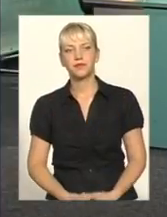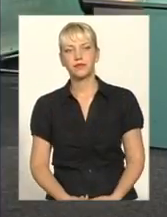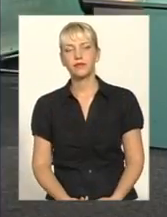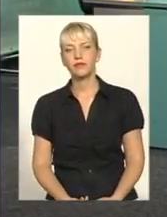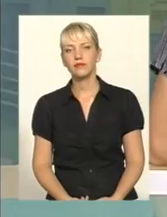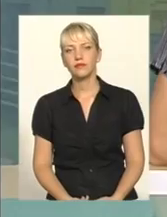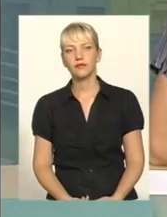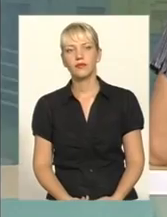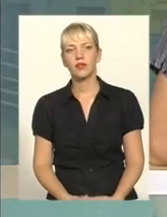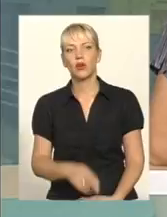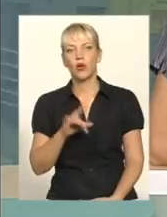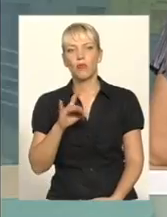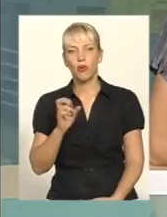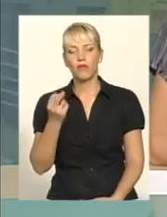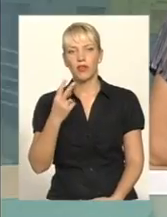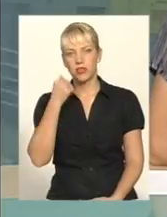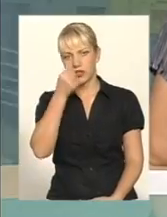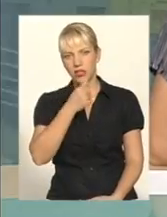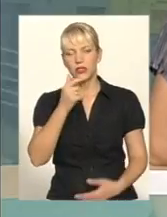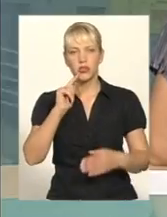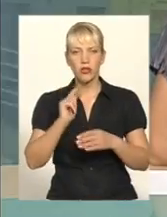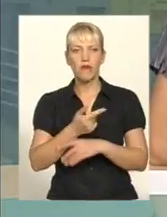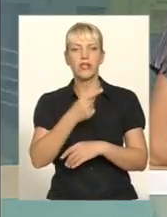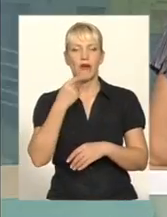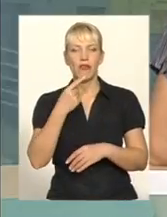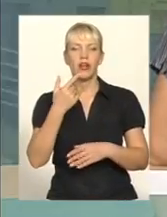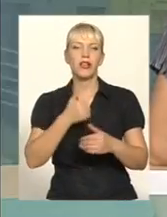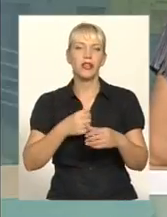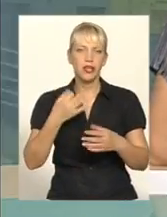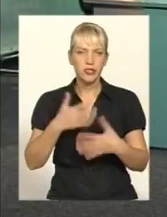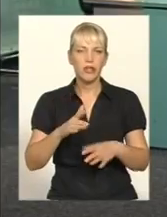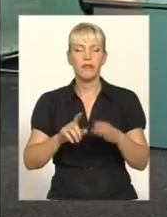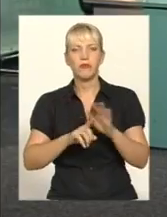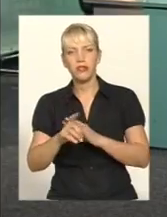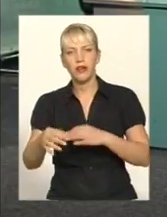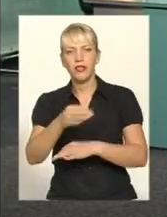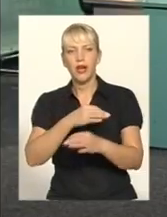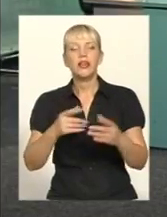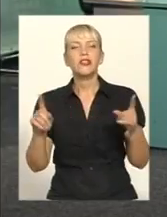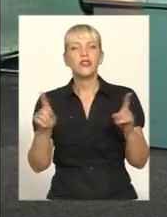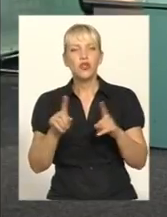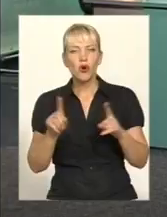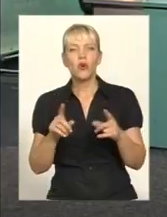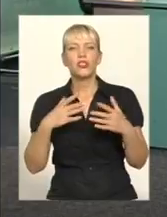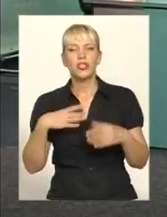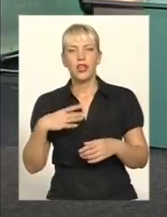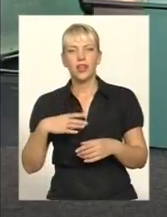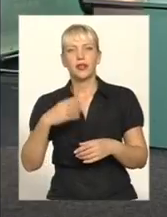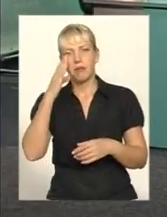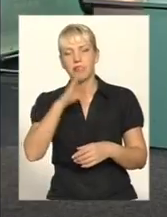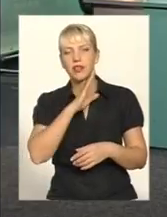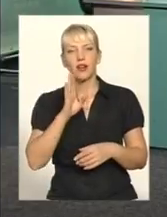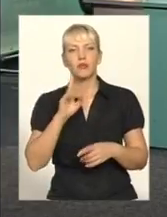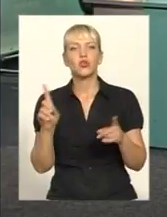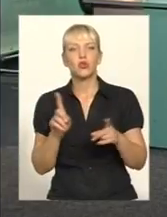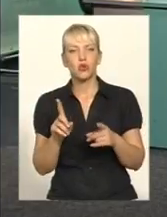про 12-річну освіту знову заговорили, довкола неї знову ламаються списи. Чого чекати батькам,